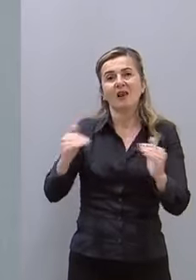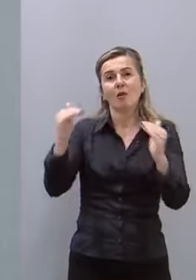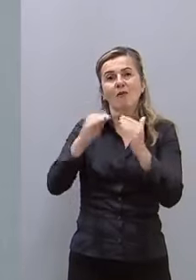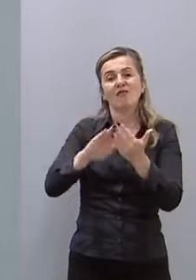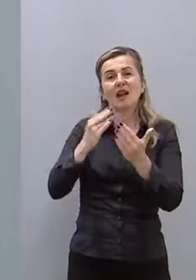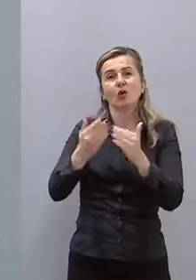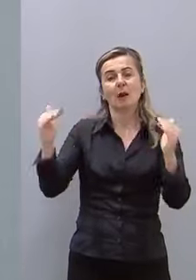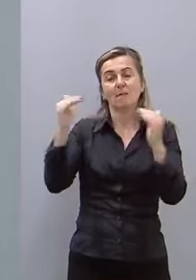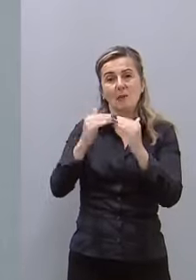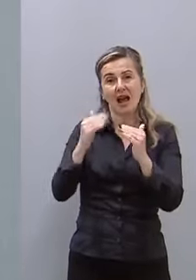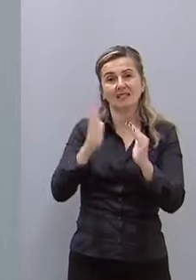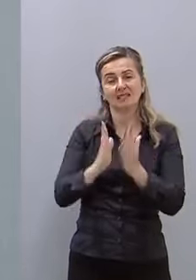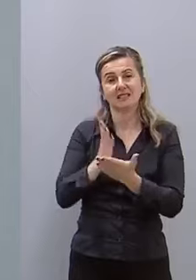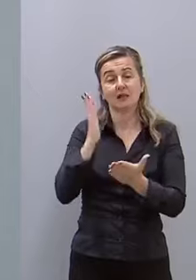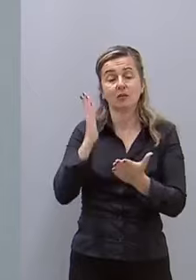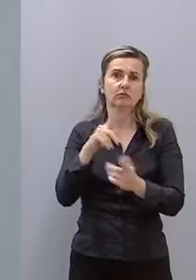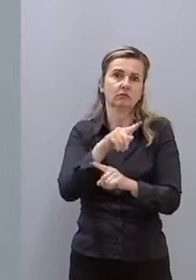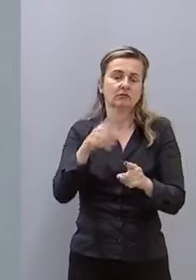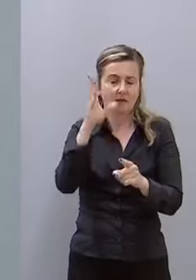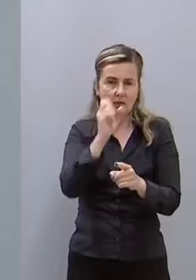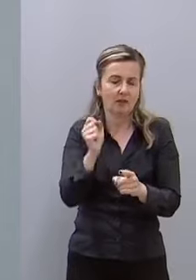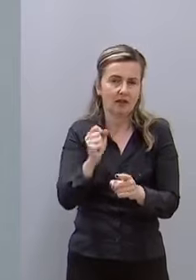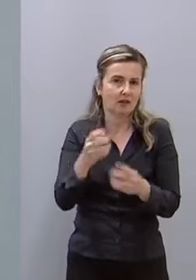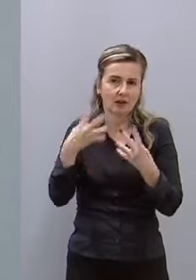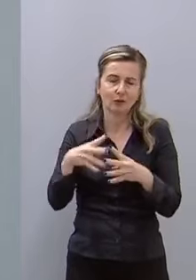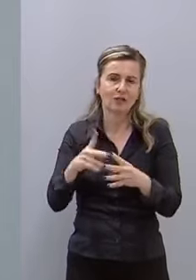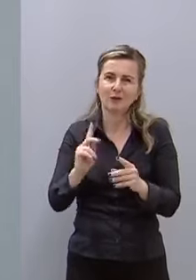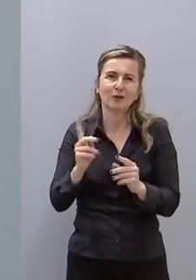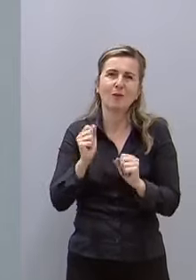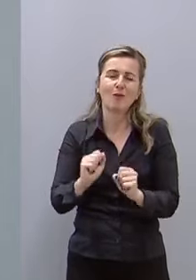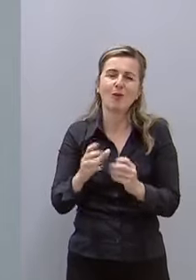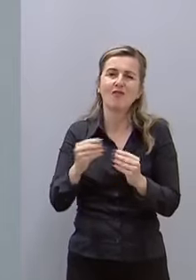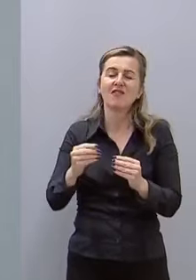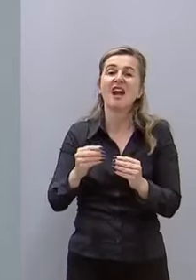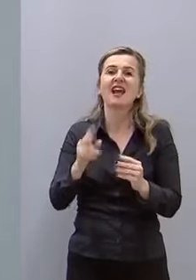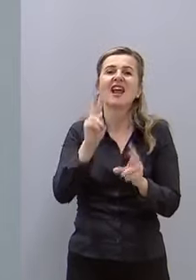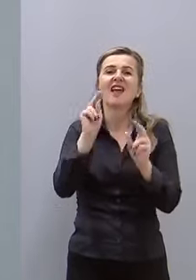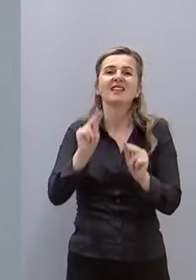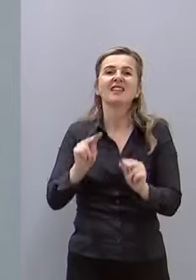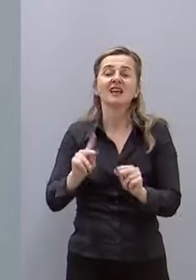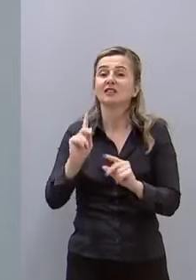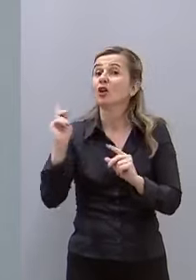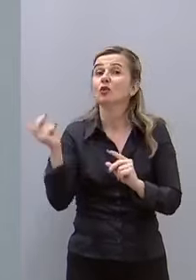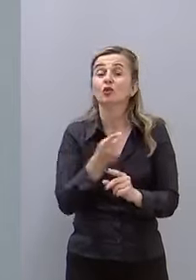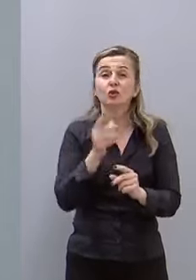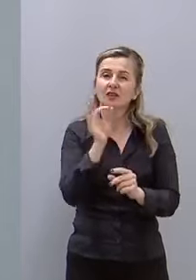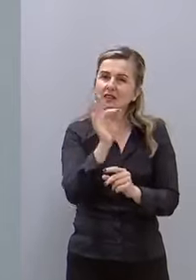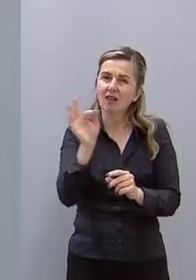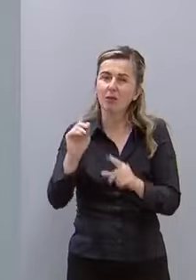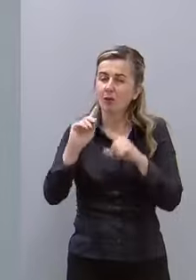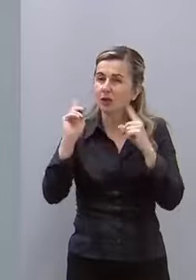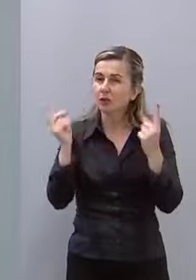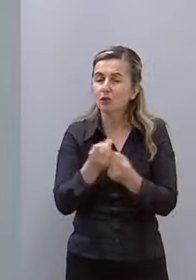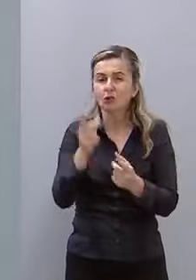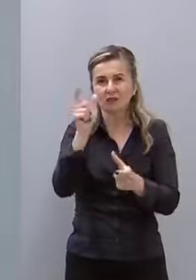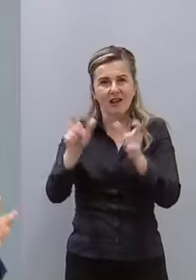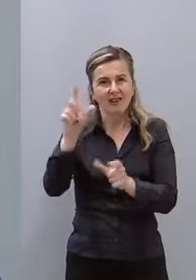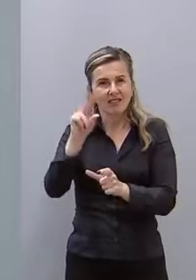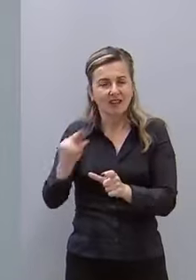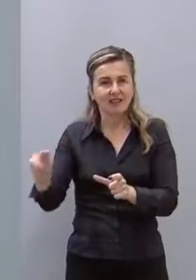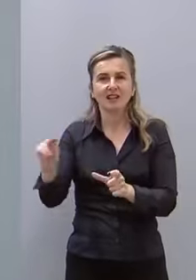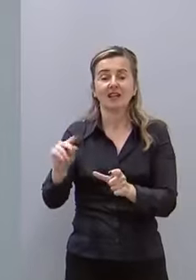di farne e capite che non è che li puoi fare domani mattina i testa a tutti gli heat antoni a tutti i trentini lo vorrei